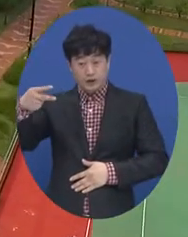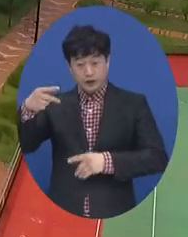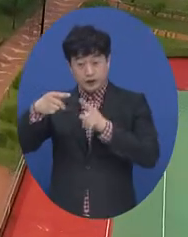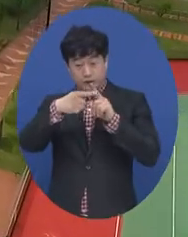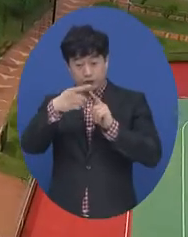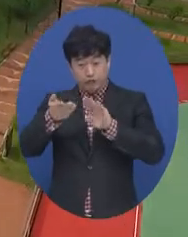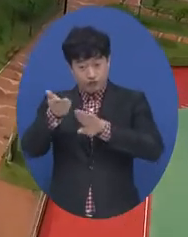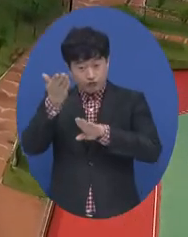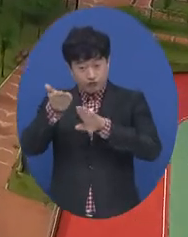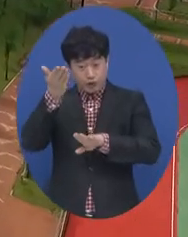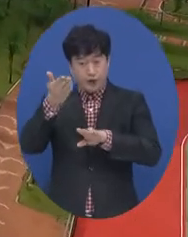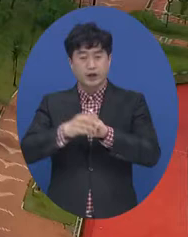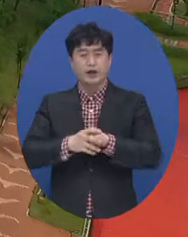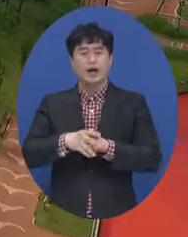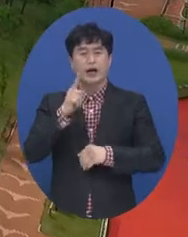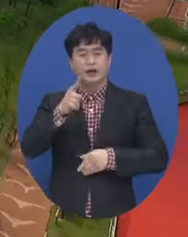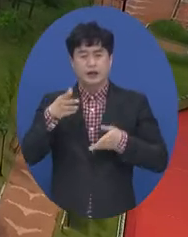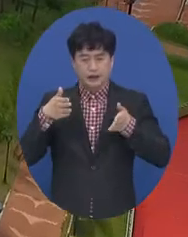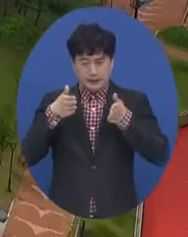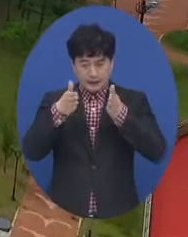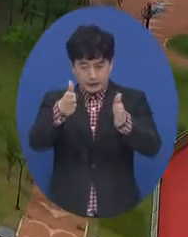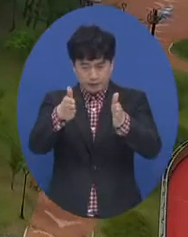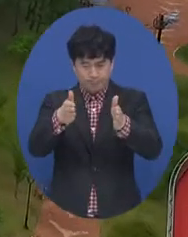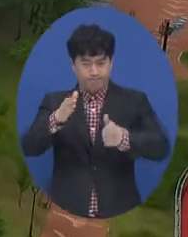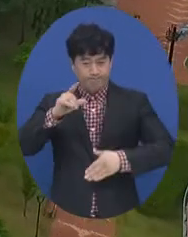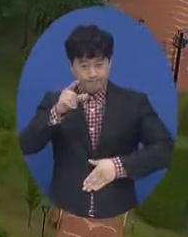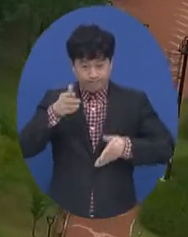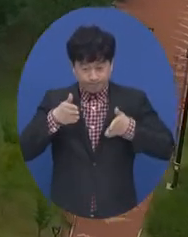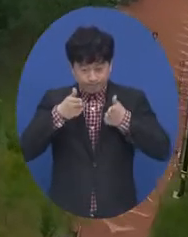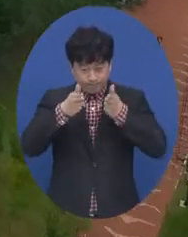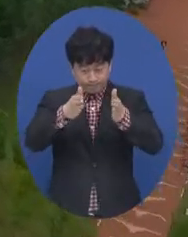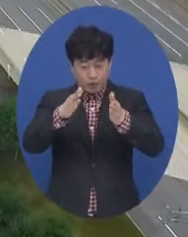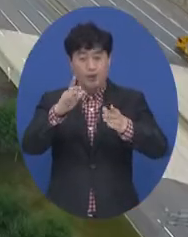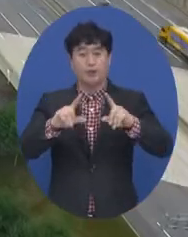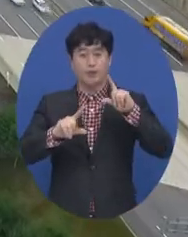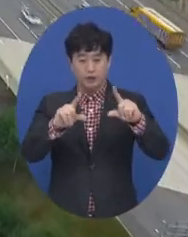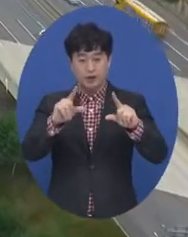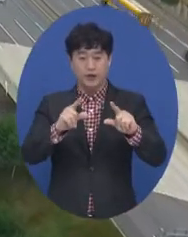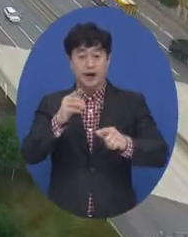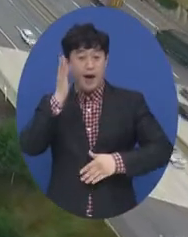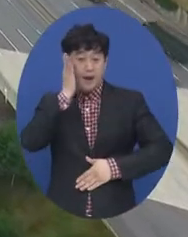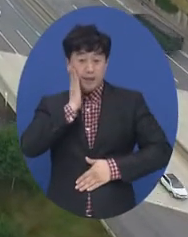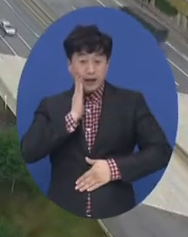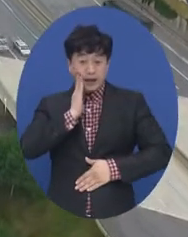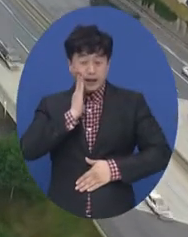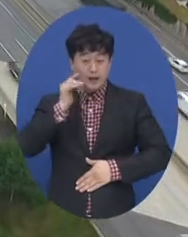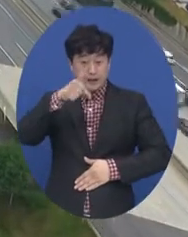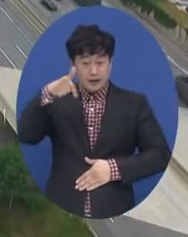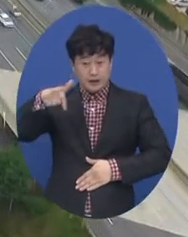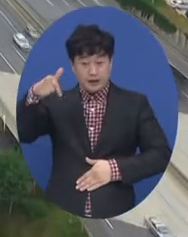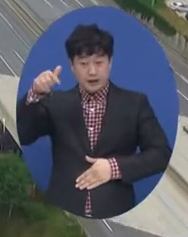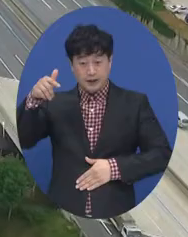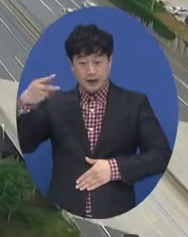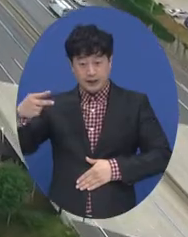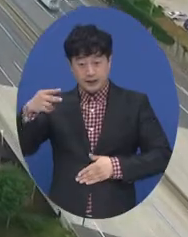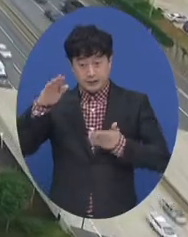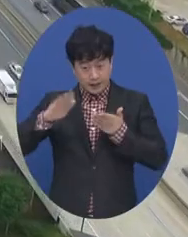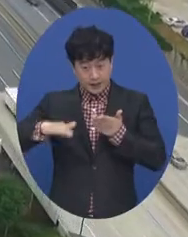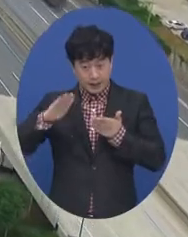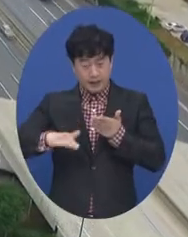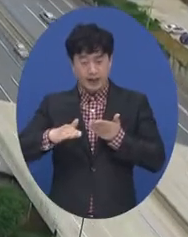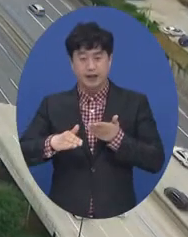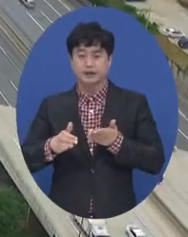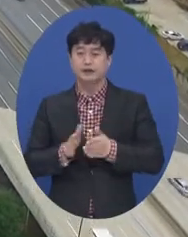기역기역 디귿의 상단은 하나의 길로 곧게 뻗어나가는 경기도를, 파란색으로 표현한 기역기역 디귿의